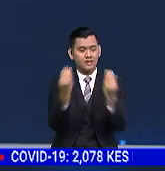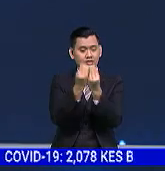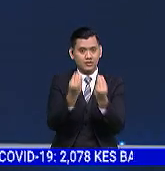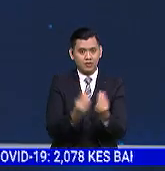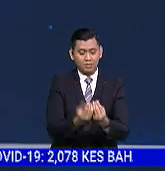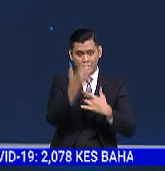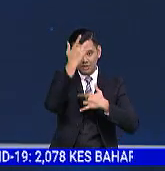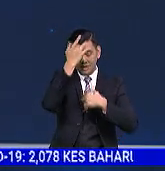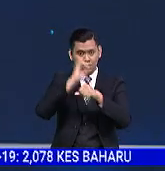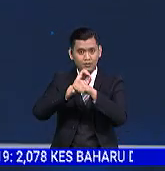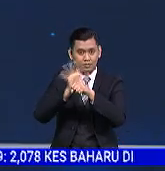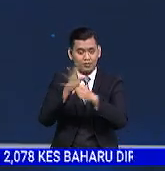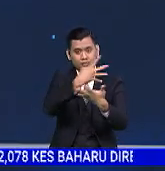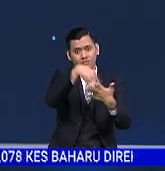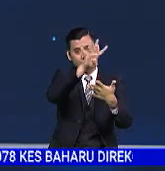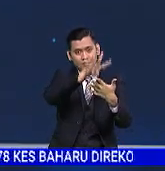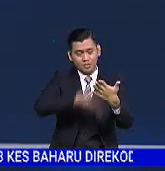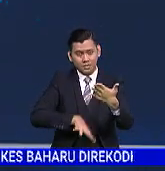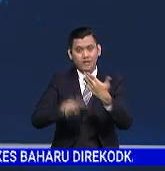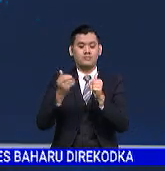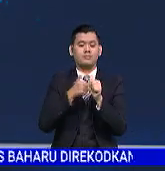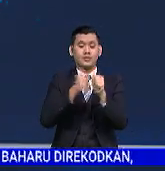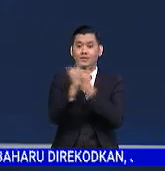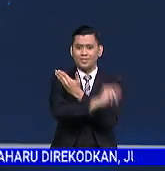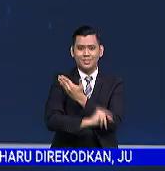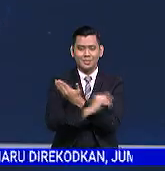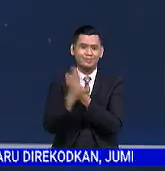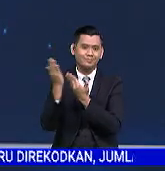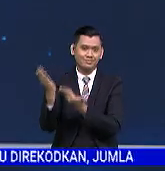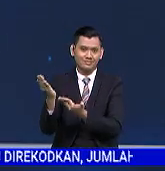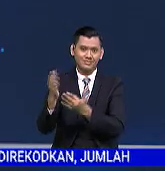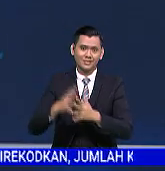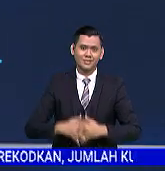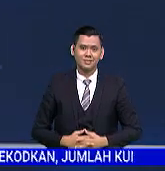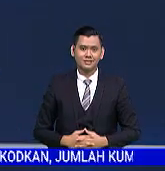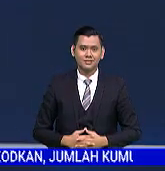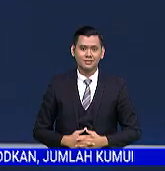harian COVID-19 dalam negara dan kes jangkitan mengikut negeri-negeri.